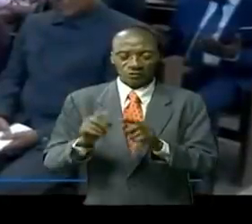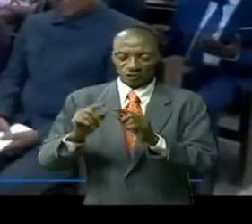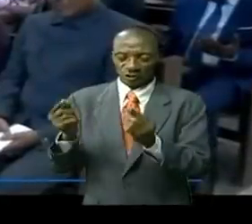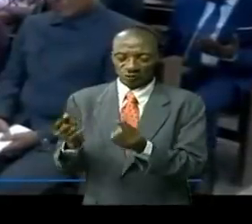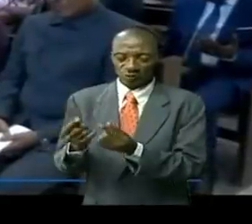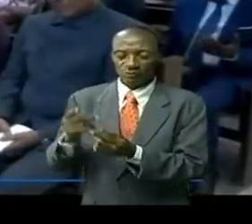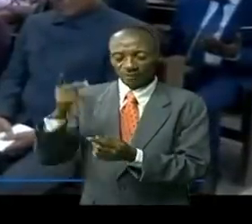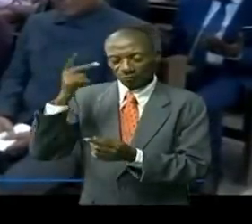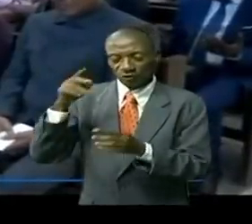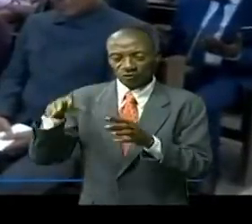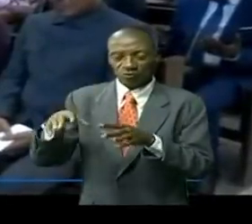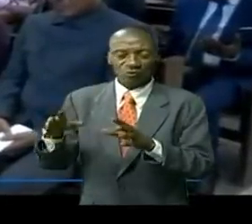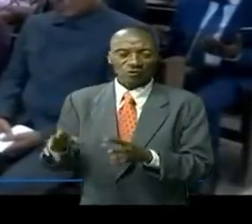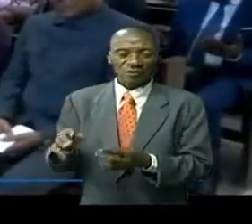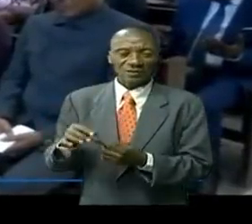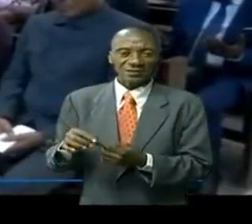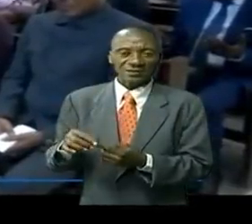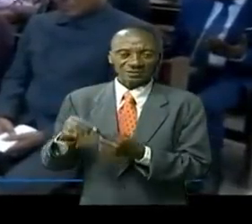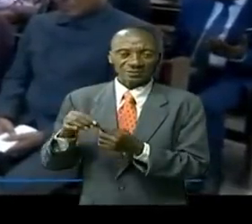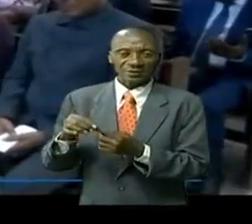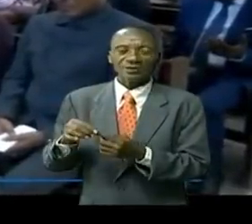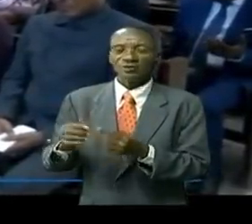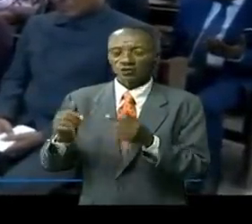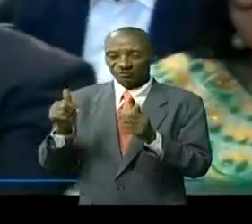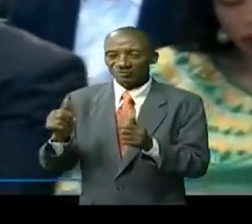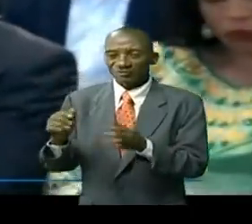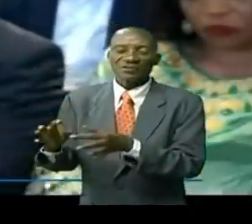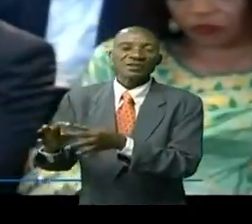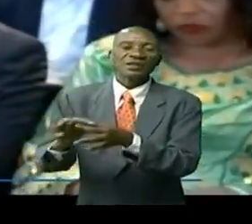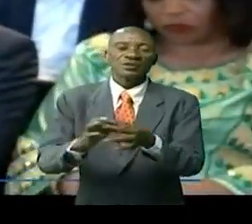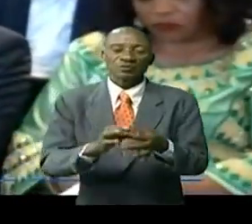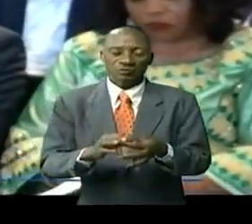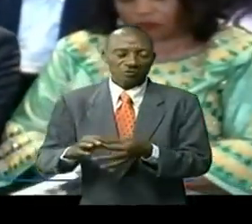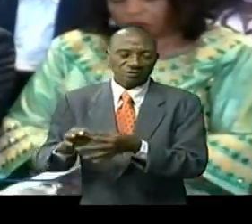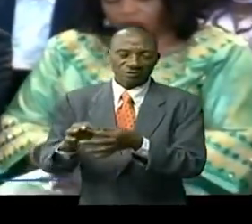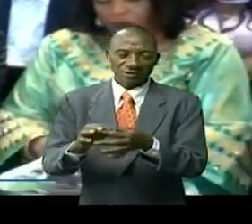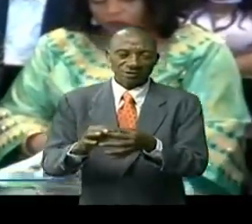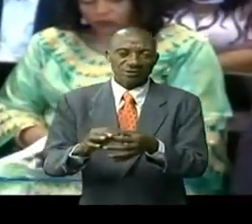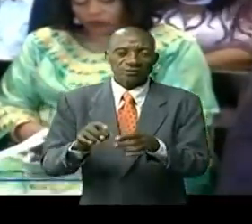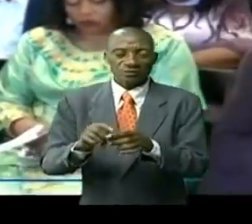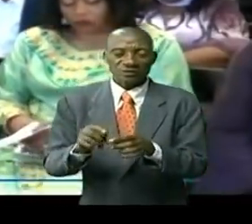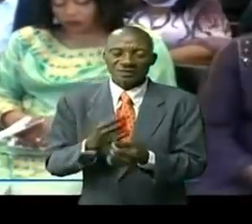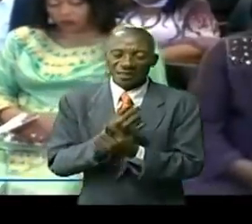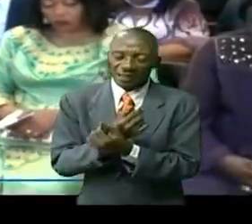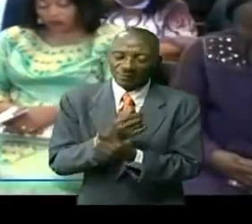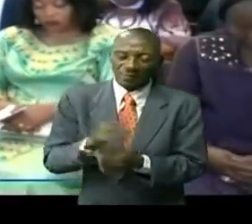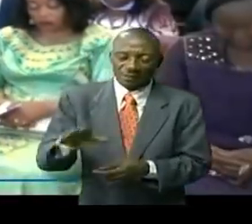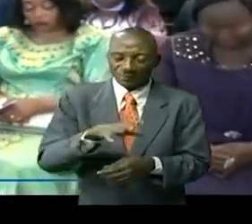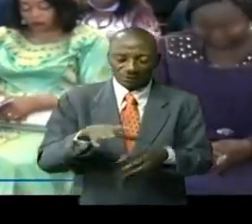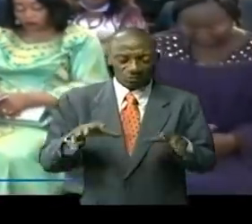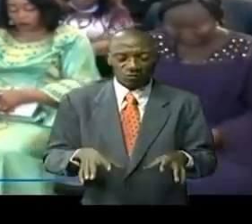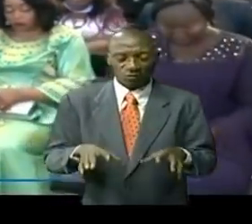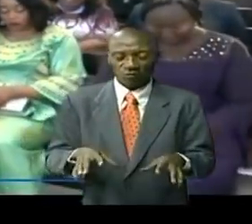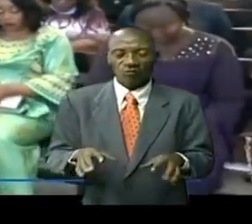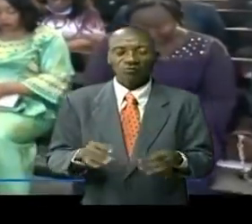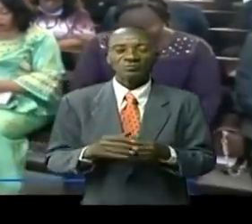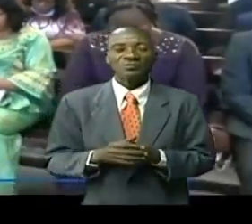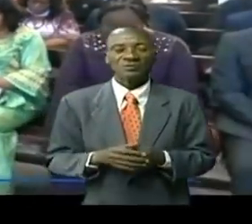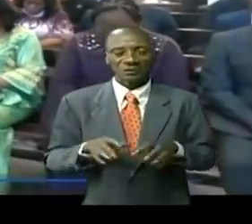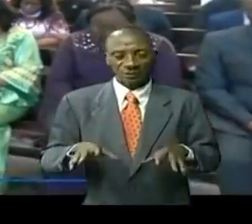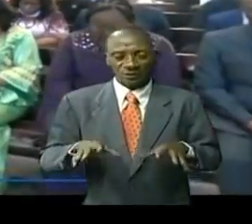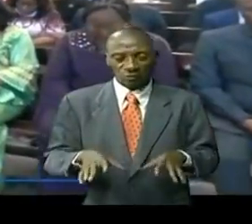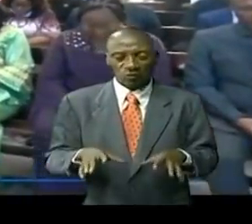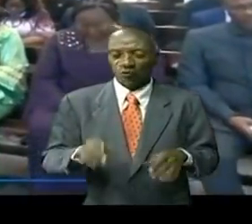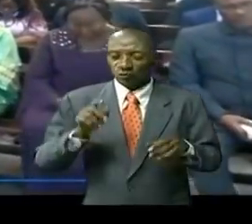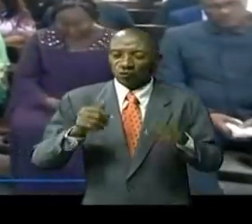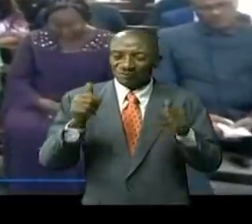en particulier à l'unité et au patriotisme pour sortir les Congo démocratiques de ce gouffre de guerre. Plusieurs